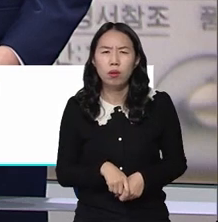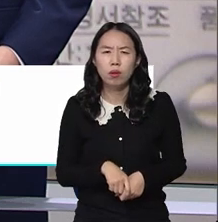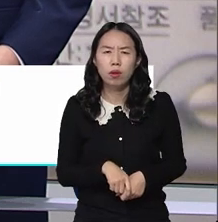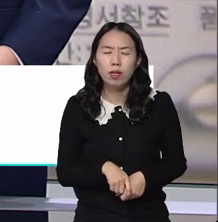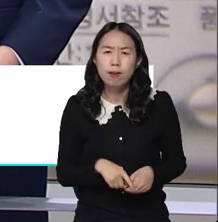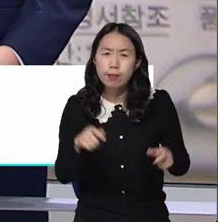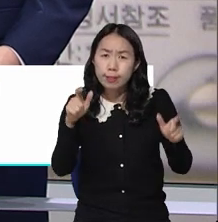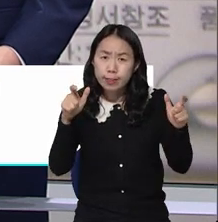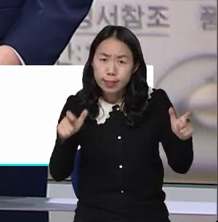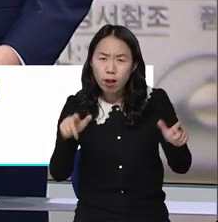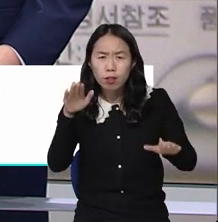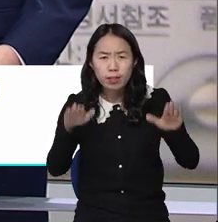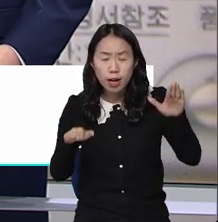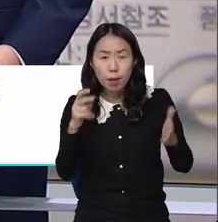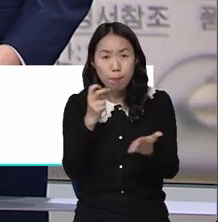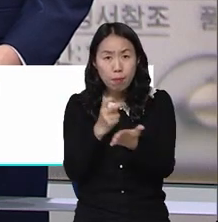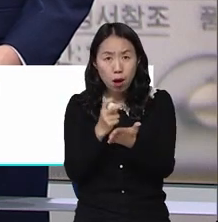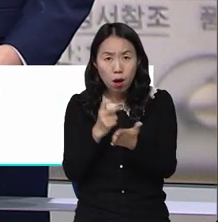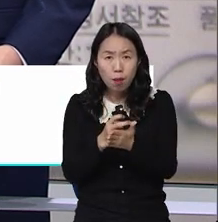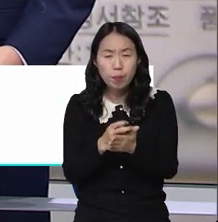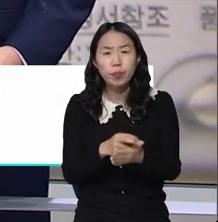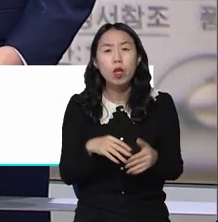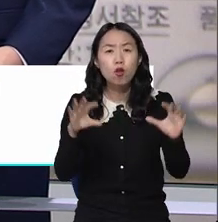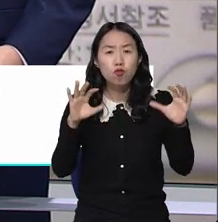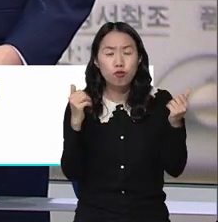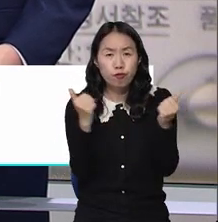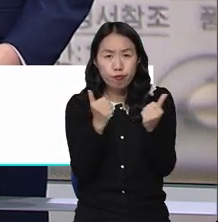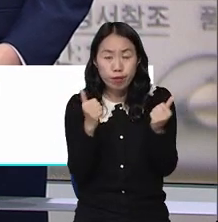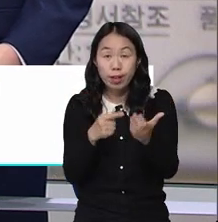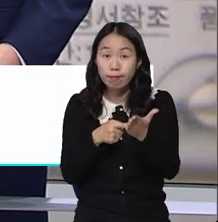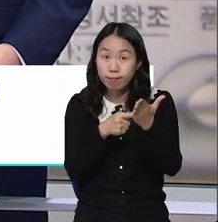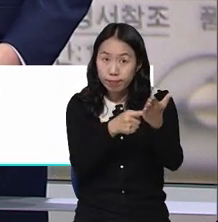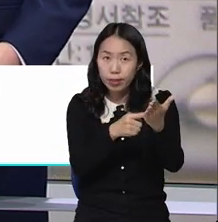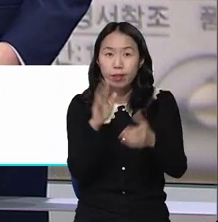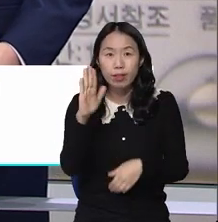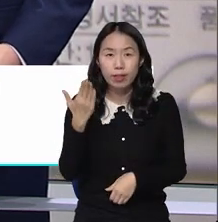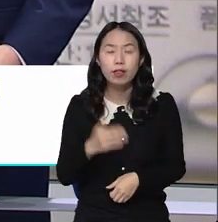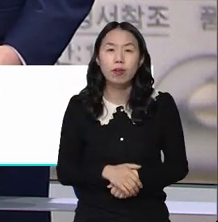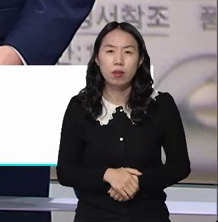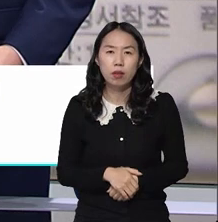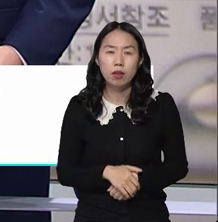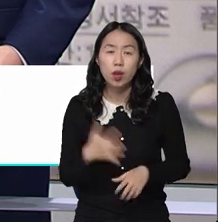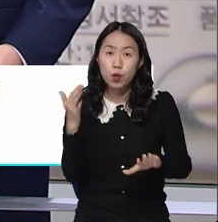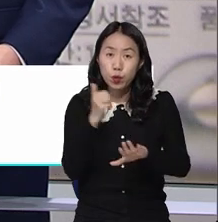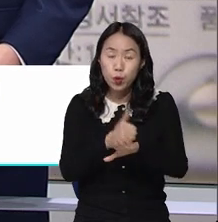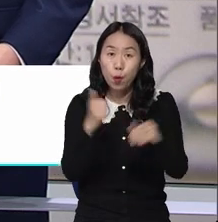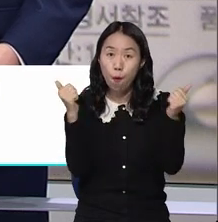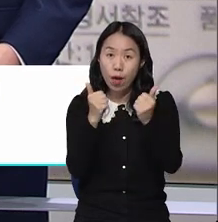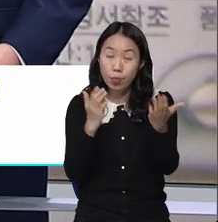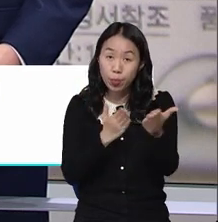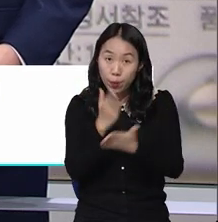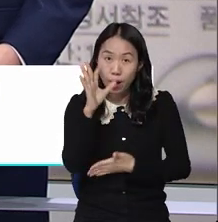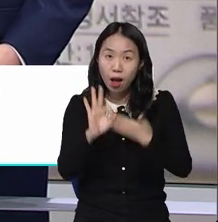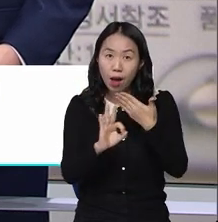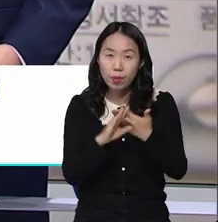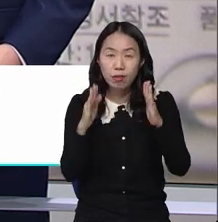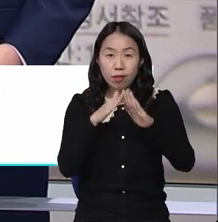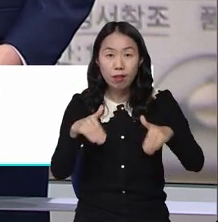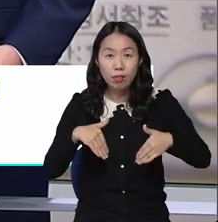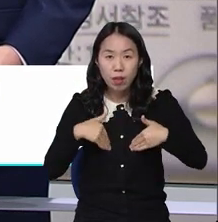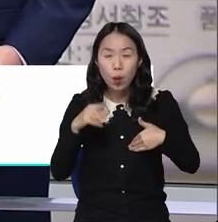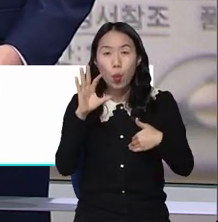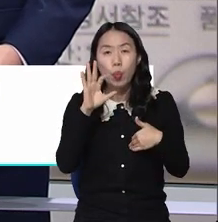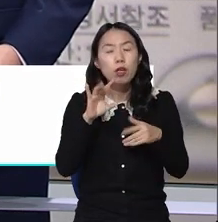위해 지역 차등 요금제 법안이 국회 상임위 법안소위 문턱을 넘었습니다. 최종 국회 본회의를 통과한다면 전남의